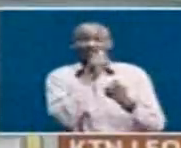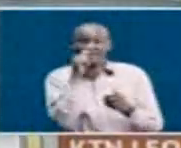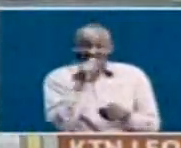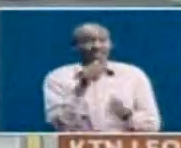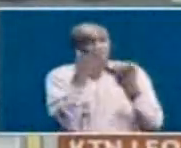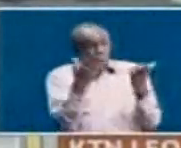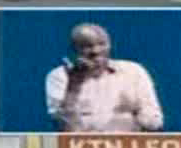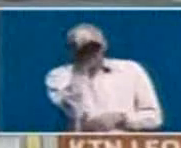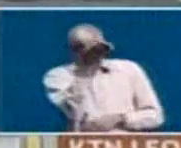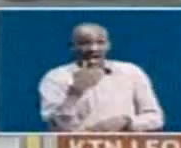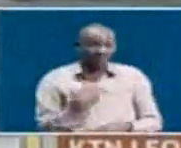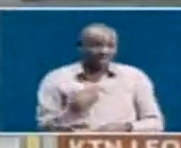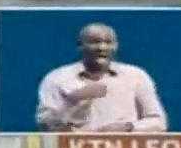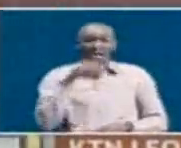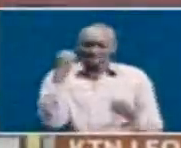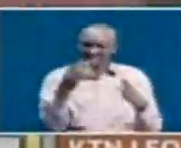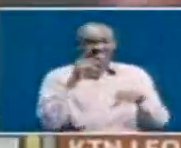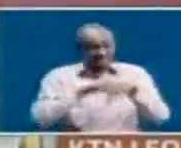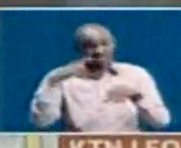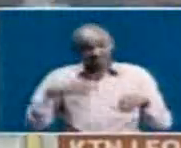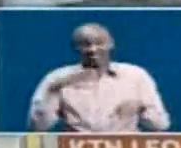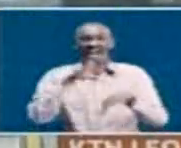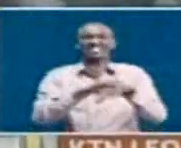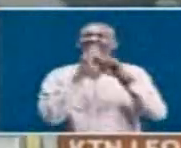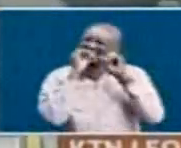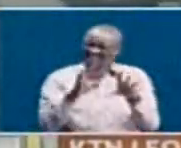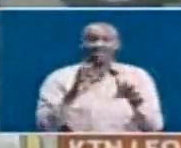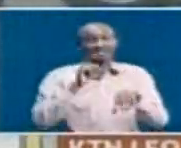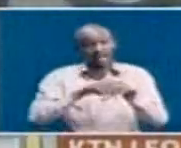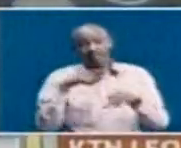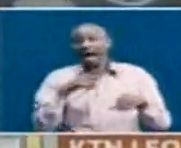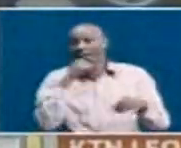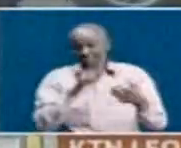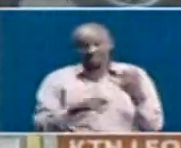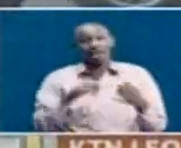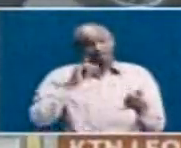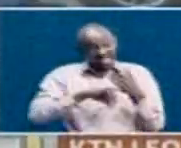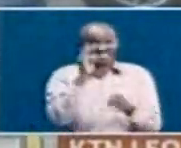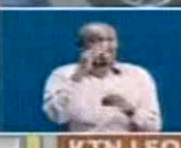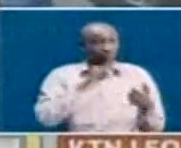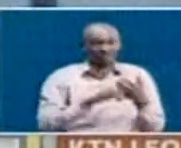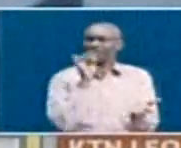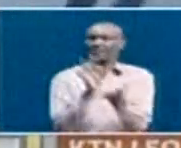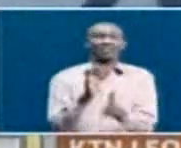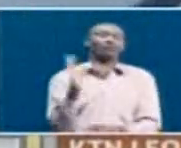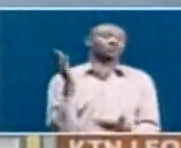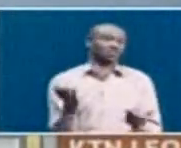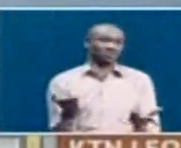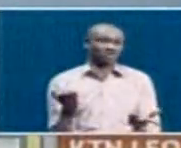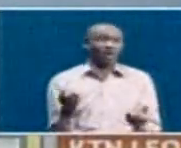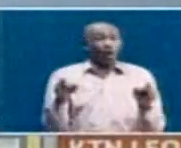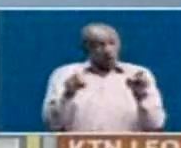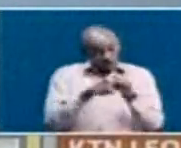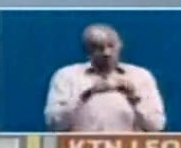kisiri, na mara nyingi wamejipata kuambulia patupu na hata kurushwa nje iwapo mume anaoa mke wa pili. Wanaume